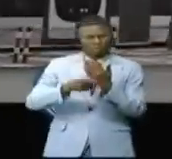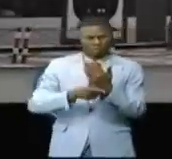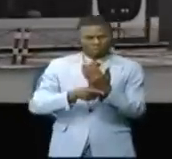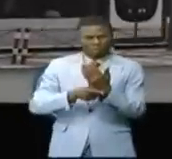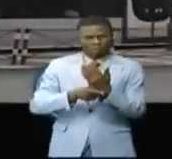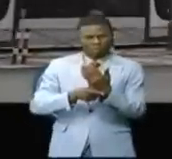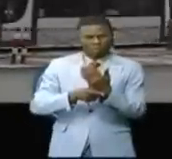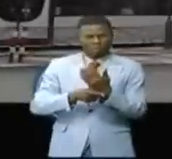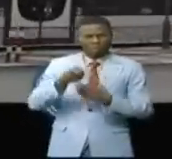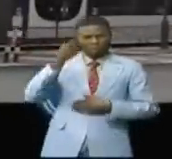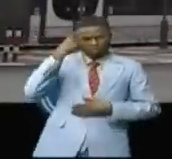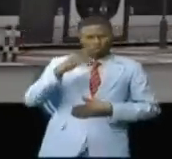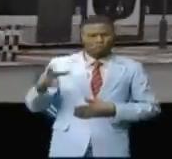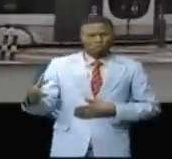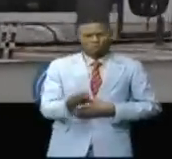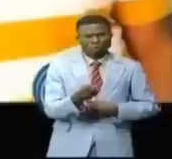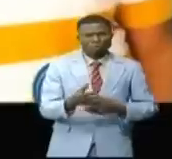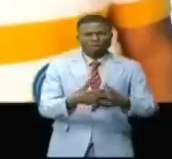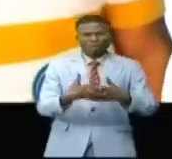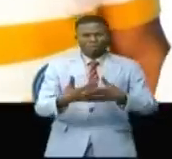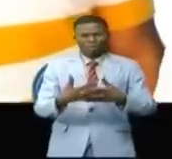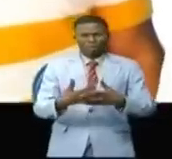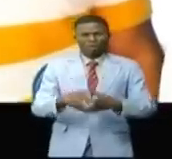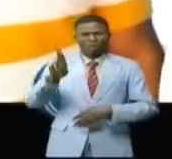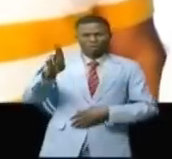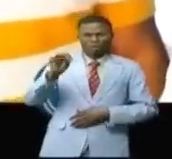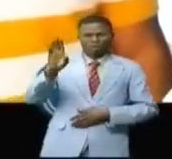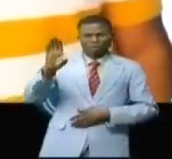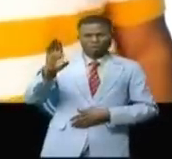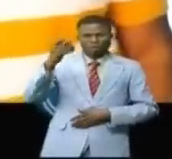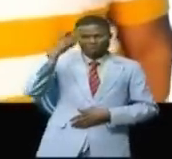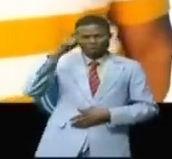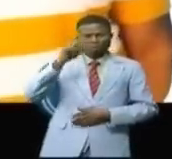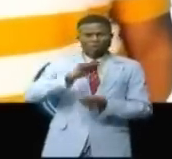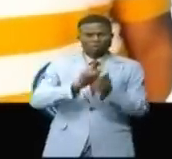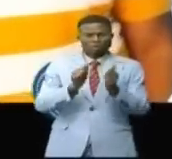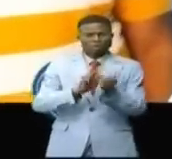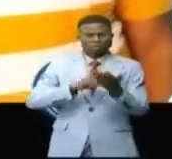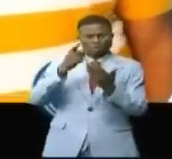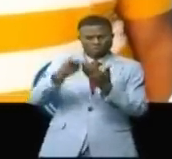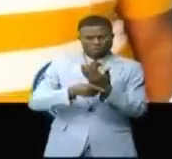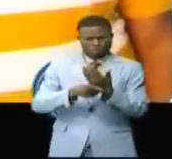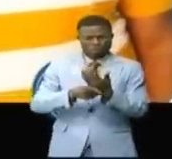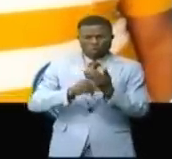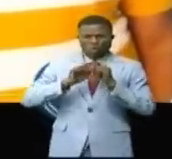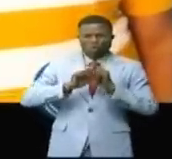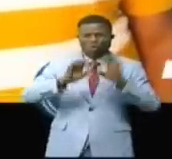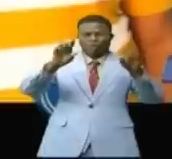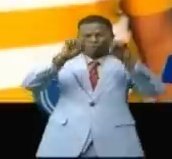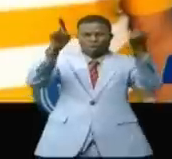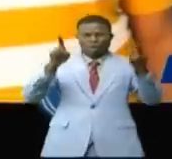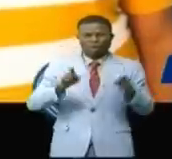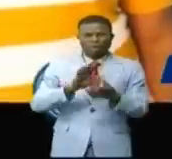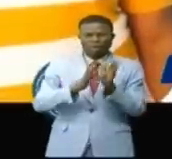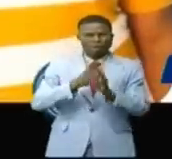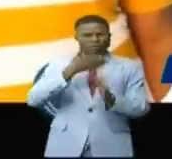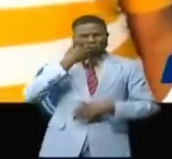équipement de la snc du point de vue la bastille consomme now traitance à l'équipe